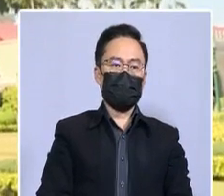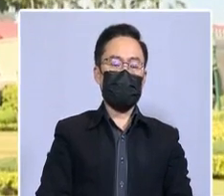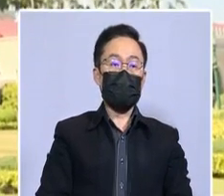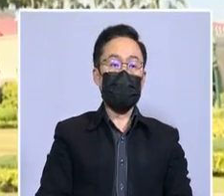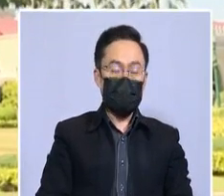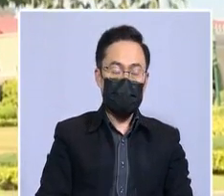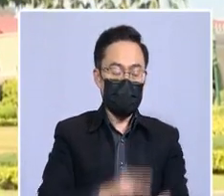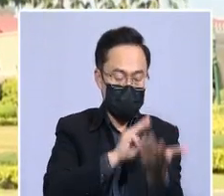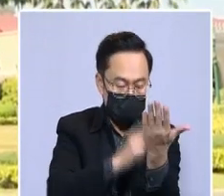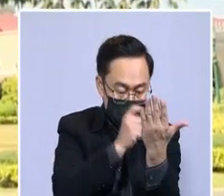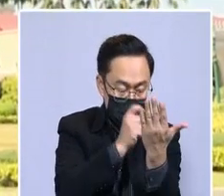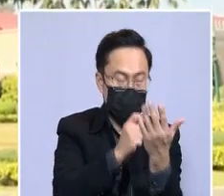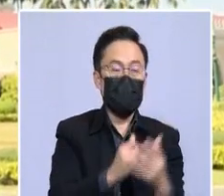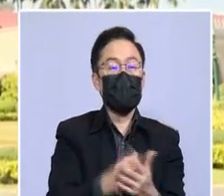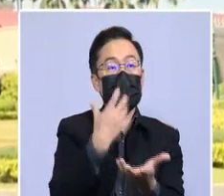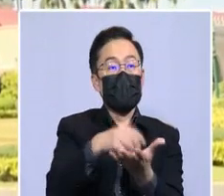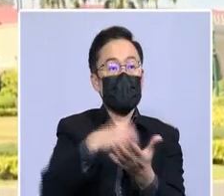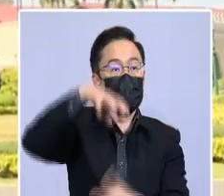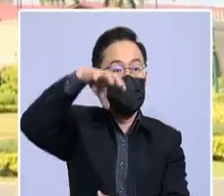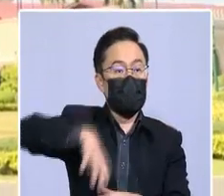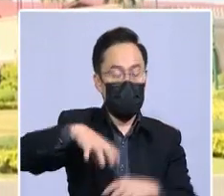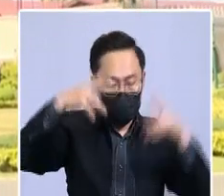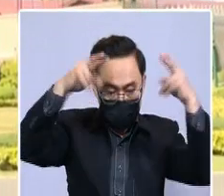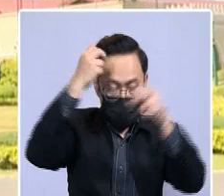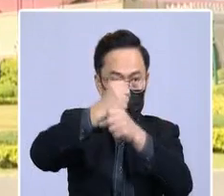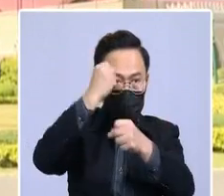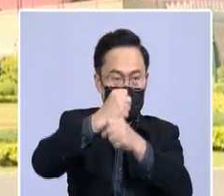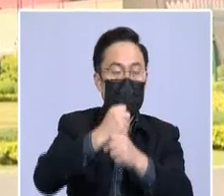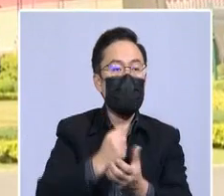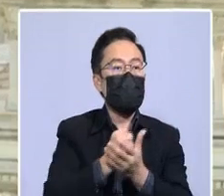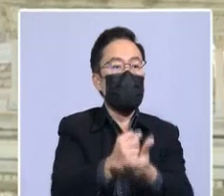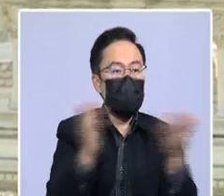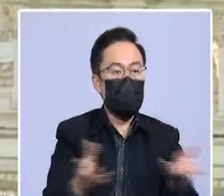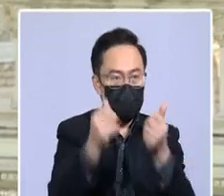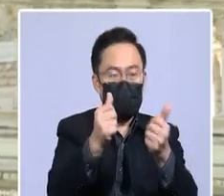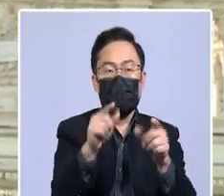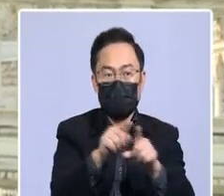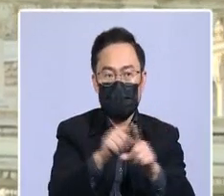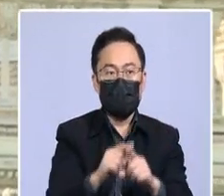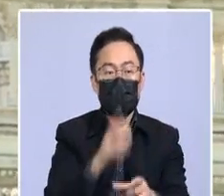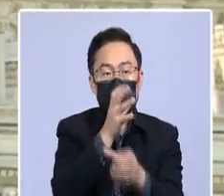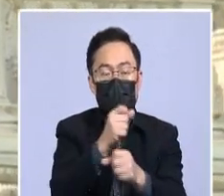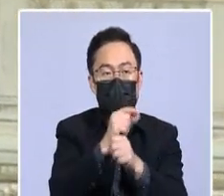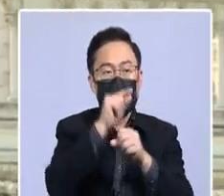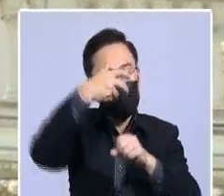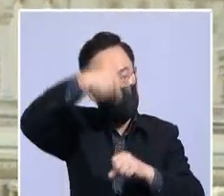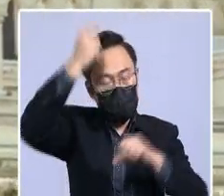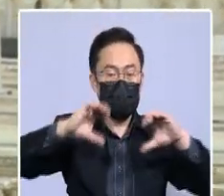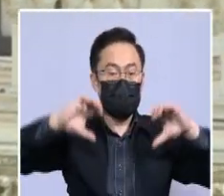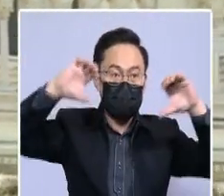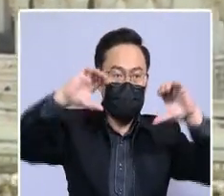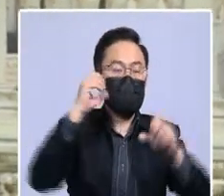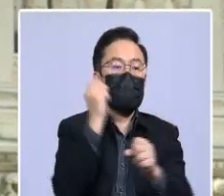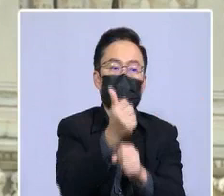สินแสพานุวัฒน์จึงย้ำว่าห่วงจุ้ยทำเนียบยังส่งเสริมการทำงานของนายกได้ดีดังนั้นรูปปั้นนรสิงห์เป็นความสบายใจและ